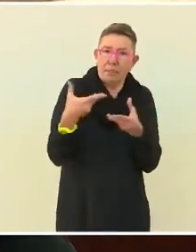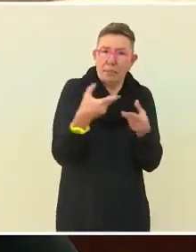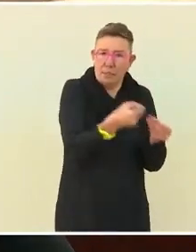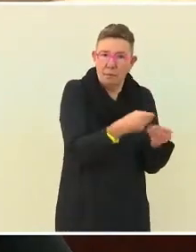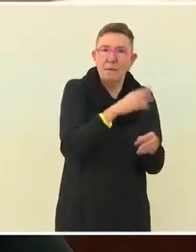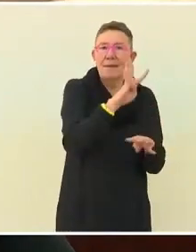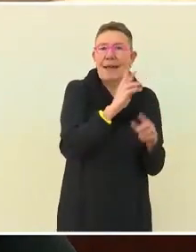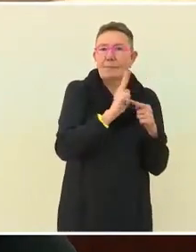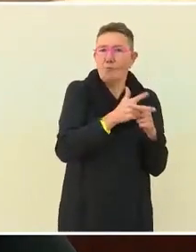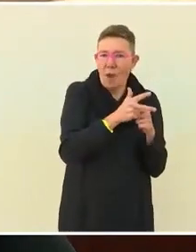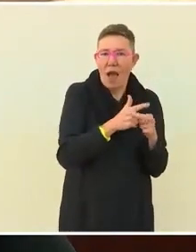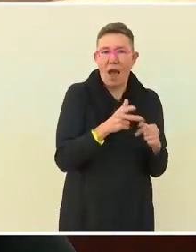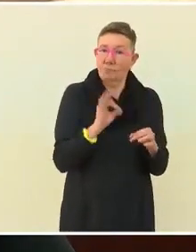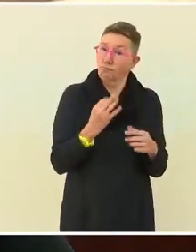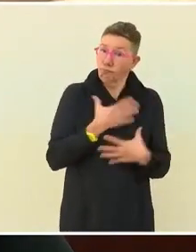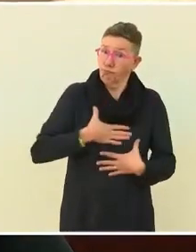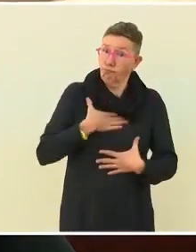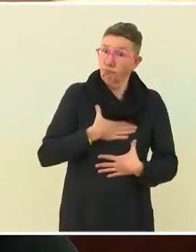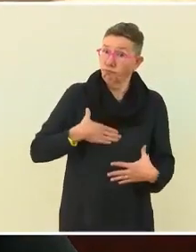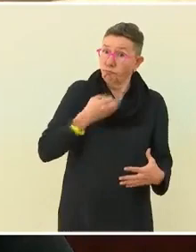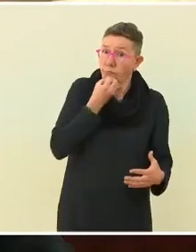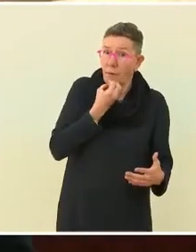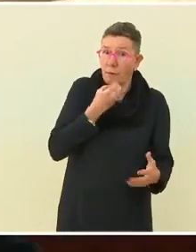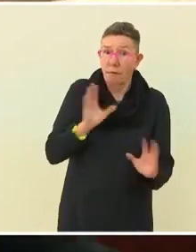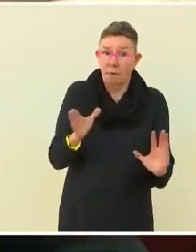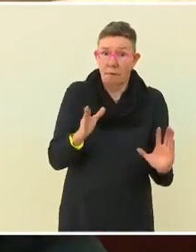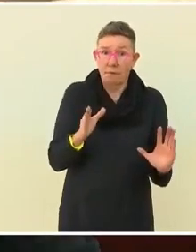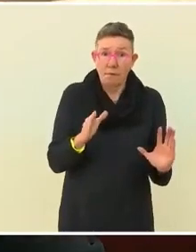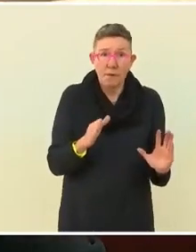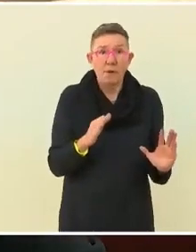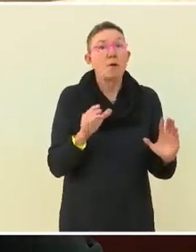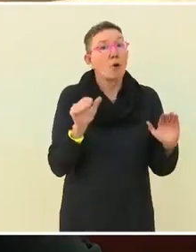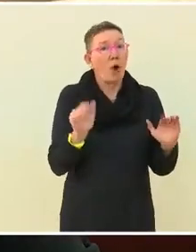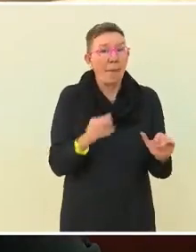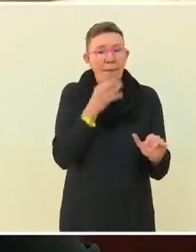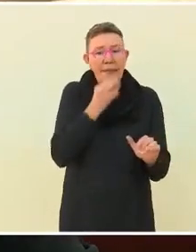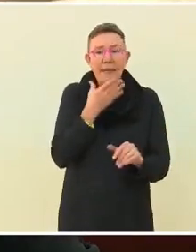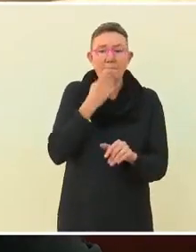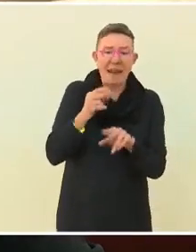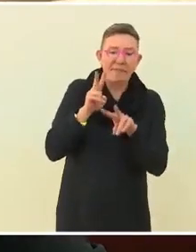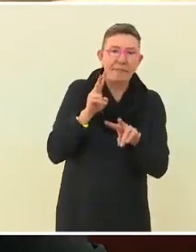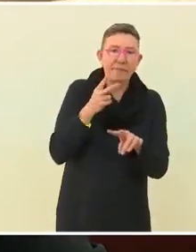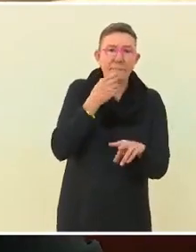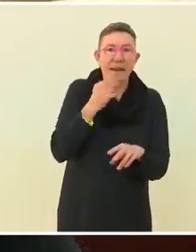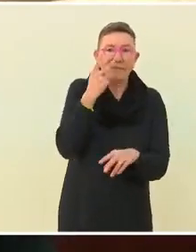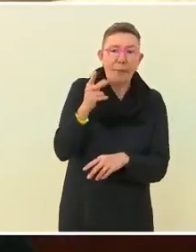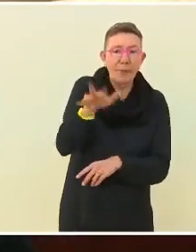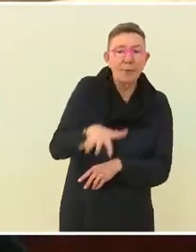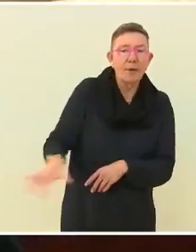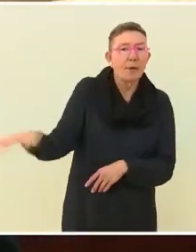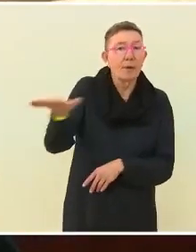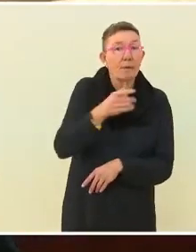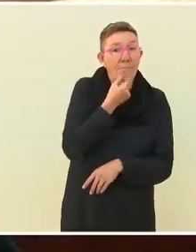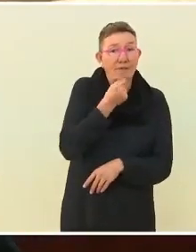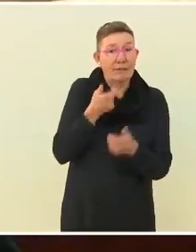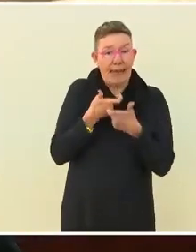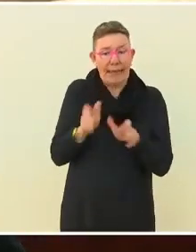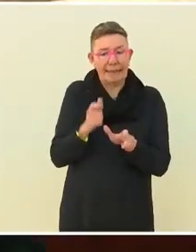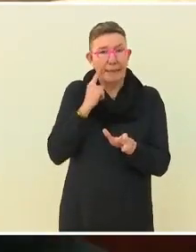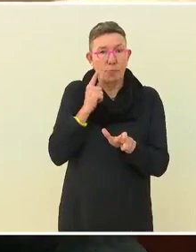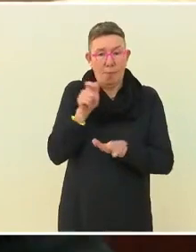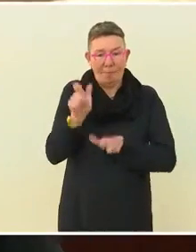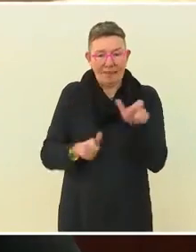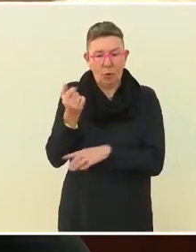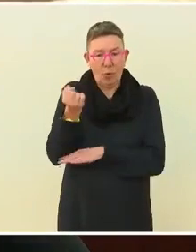ce dont on peut se réjouir, dois-je rappeler que Bellevue n'est pas des plus faciles d'accès pour les habitants de